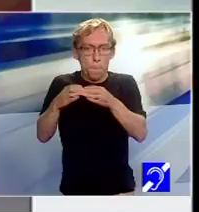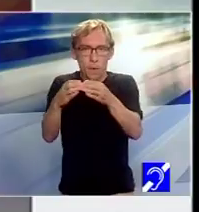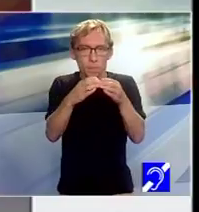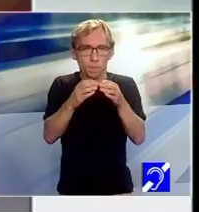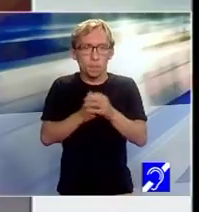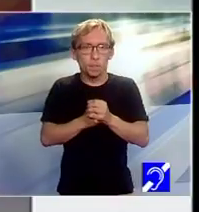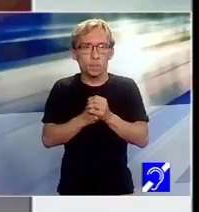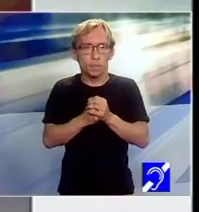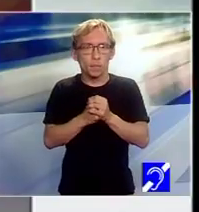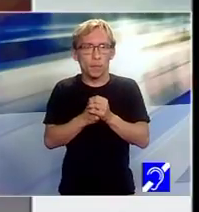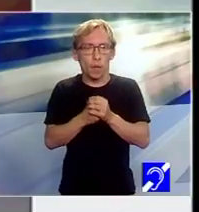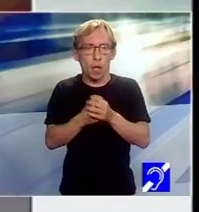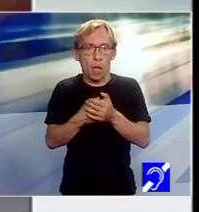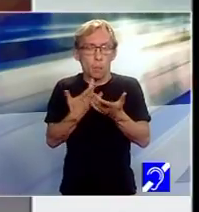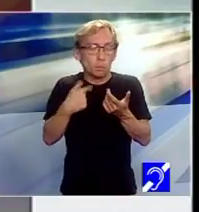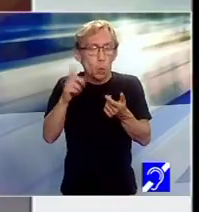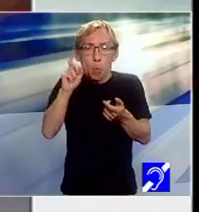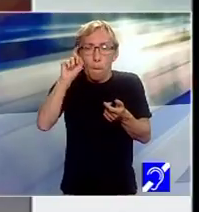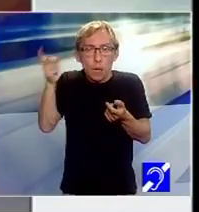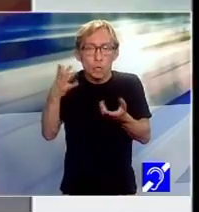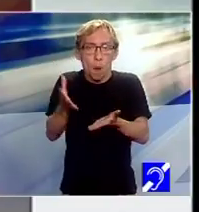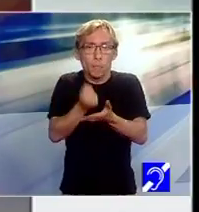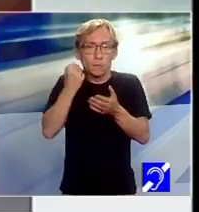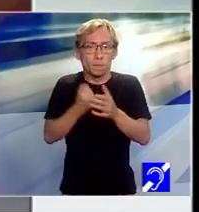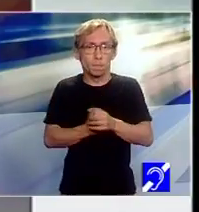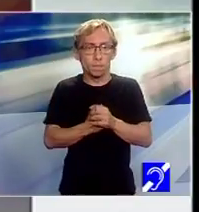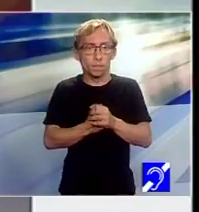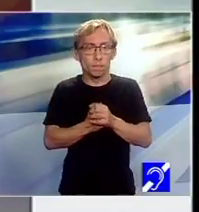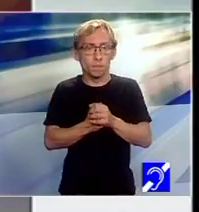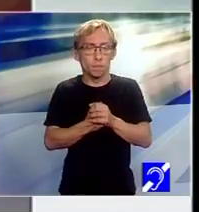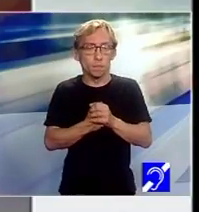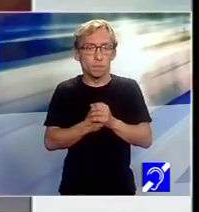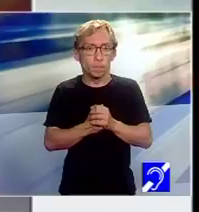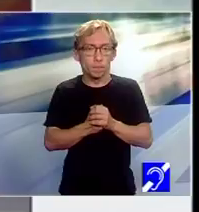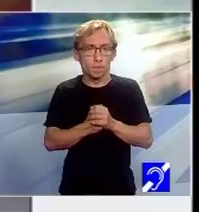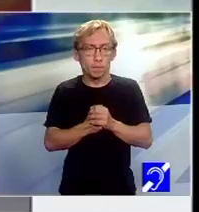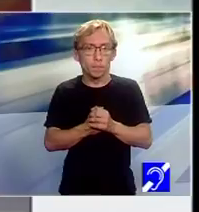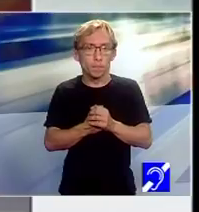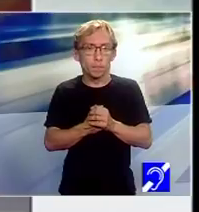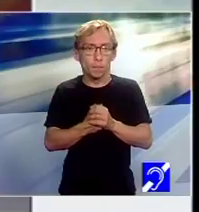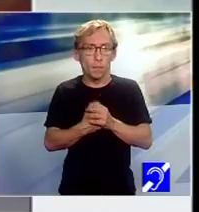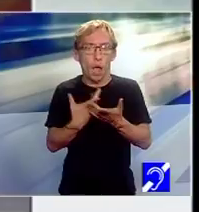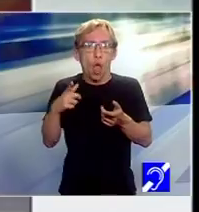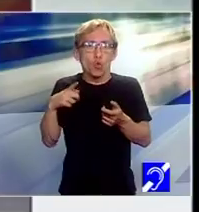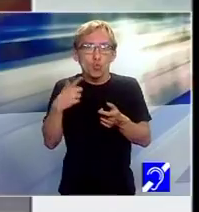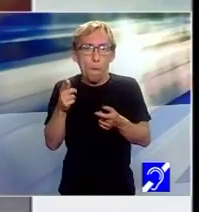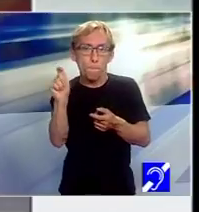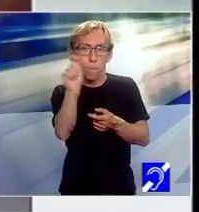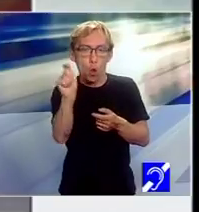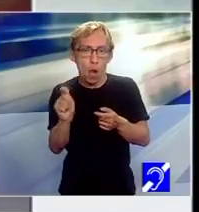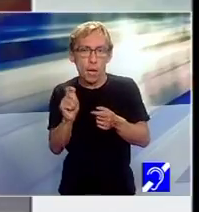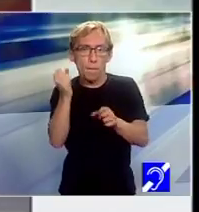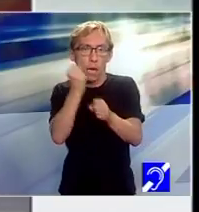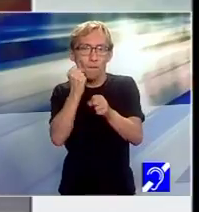seama, nicio realizare de genul ăsta nu poate fi făcută și atribuită unui singur om. Deci, sunt proiecte care le-am făcut